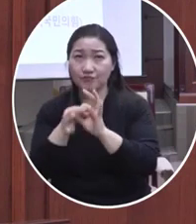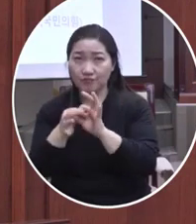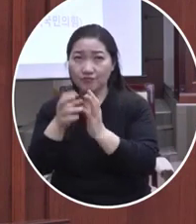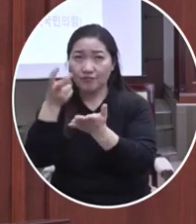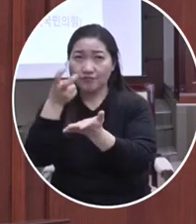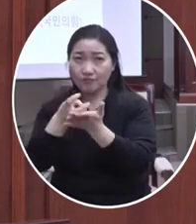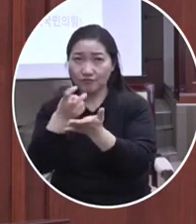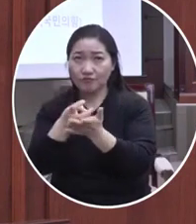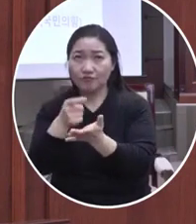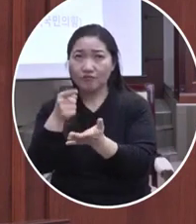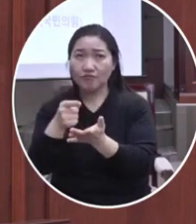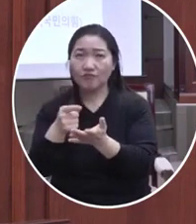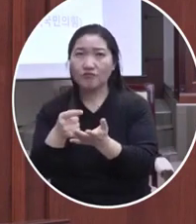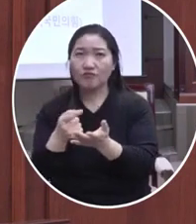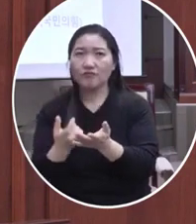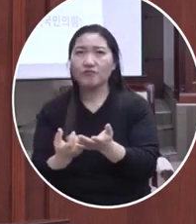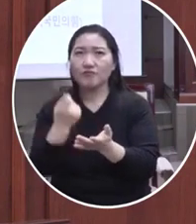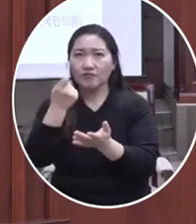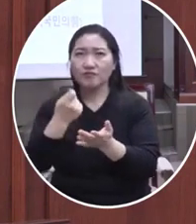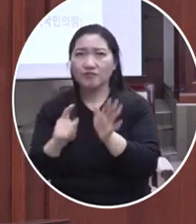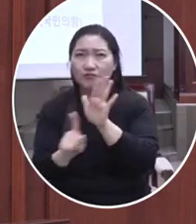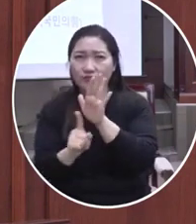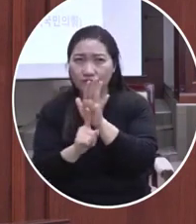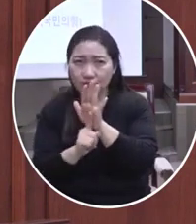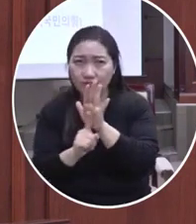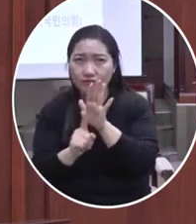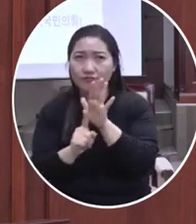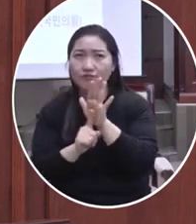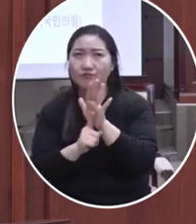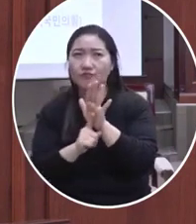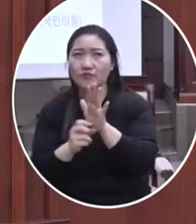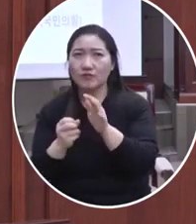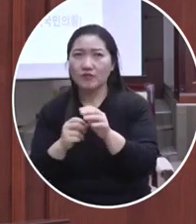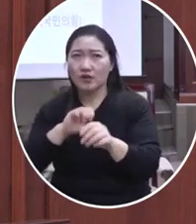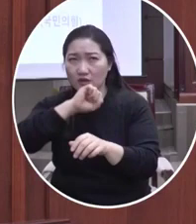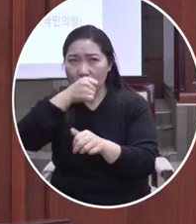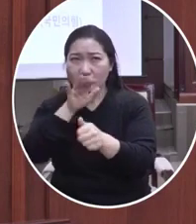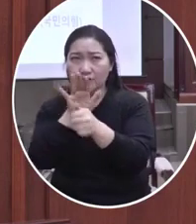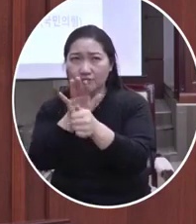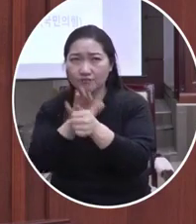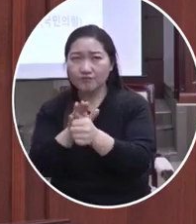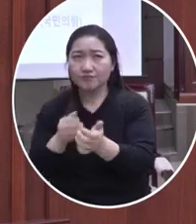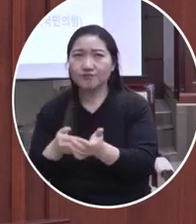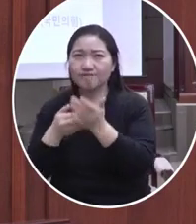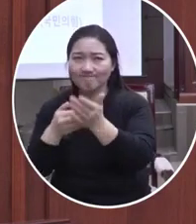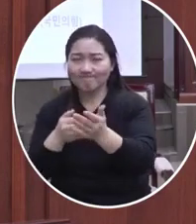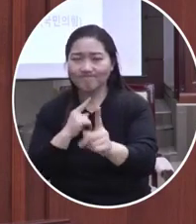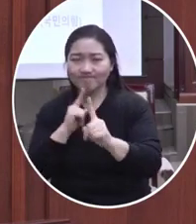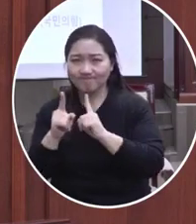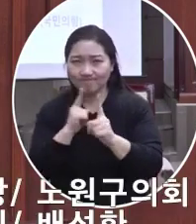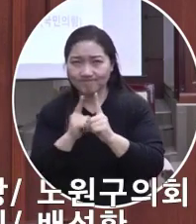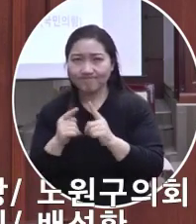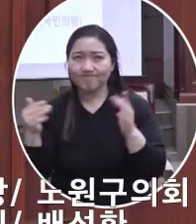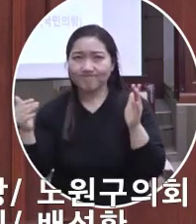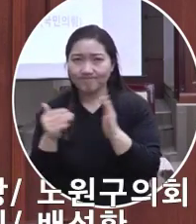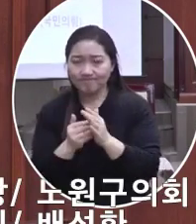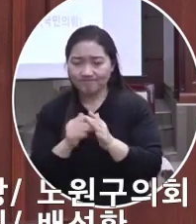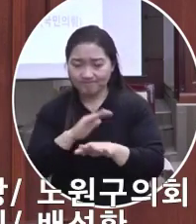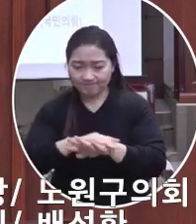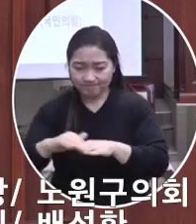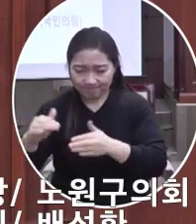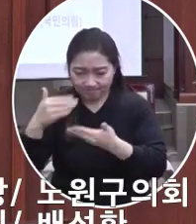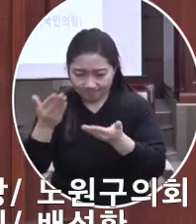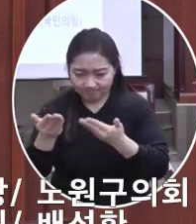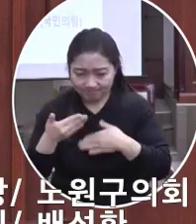말씀드립니다 관련 조례 정비와 함께 적극적인 홍보 전폭적인 예산 지원을 촉구하며 이상 발언을 마치겠습니다